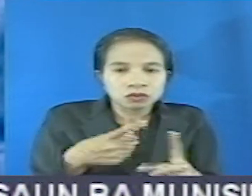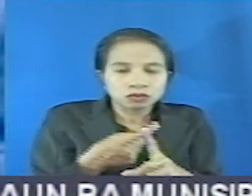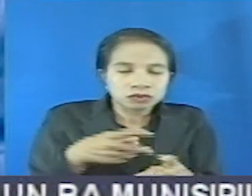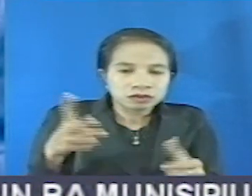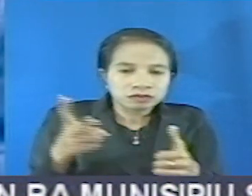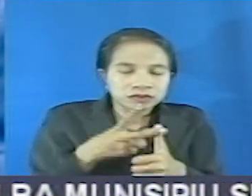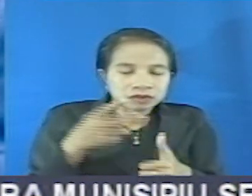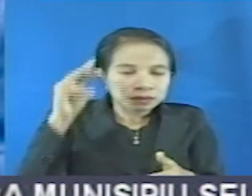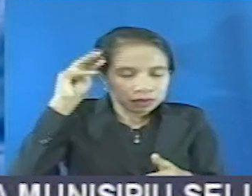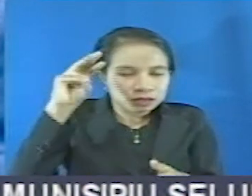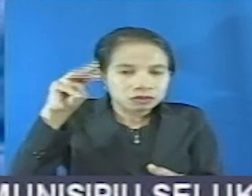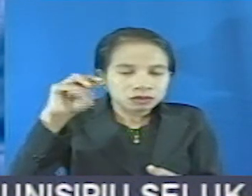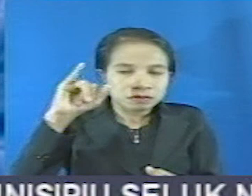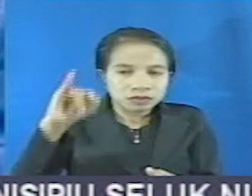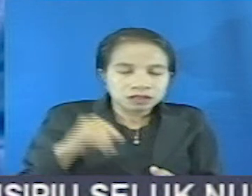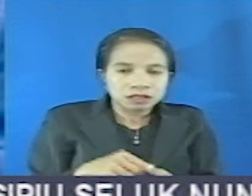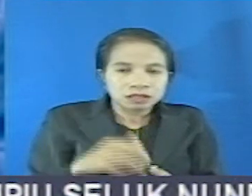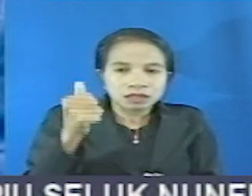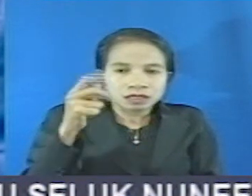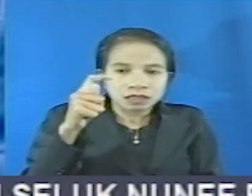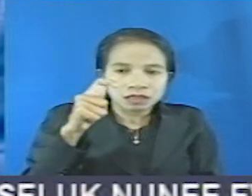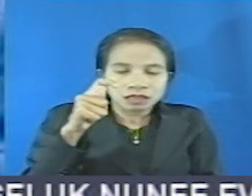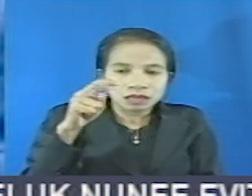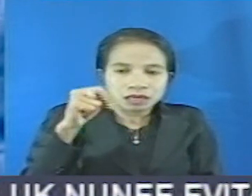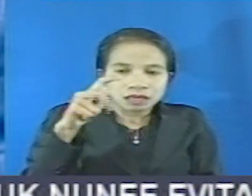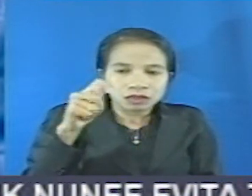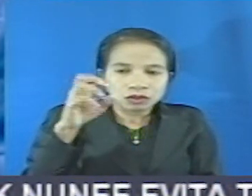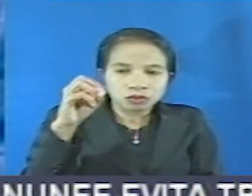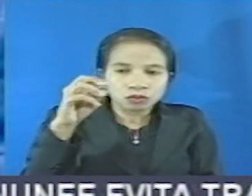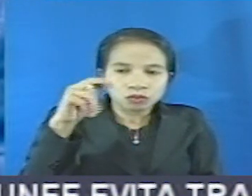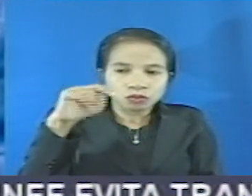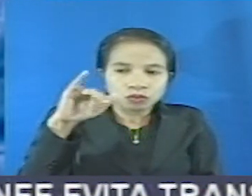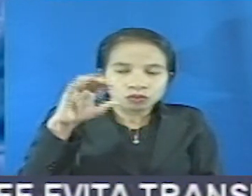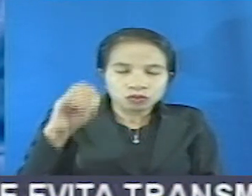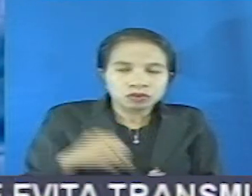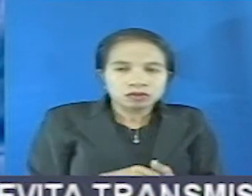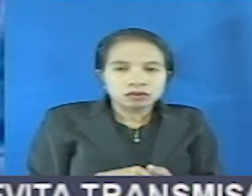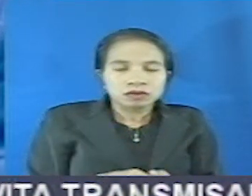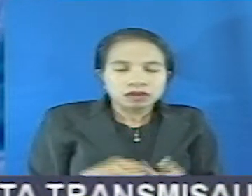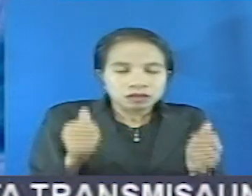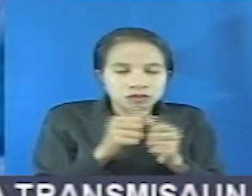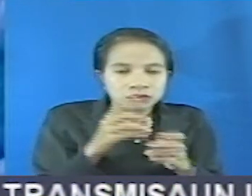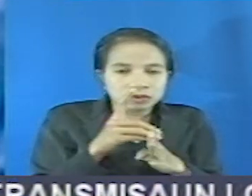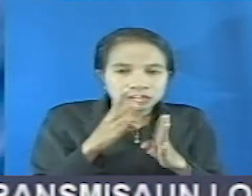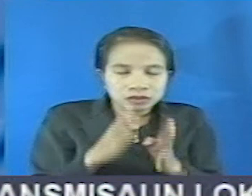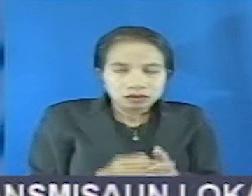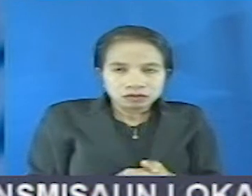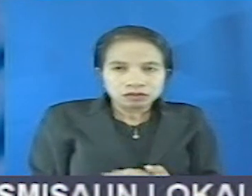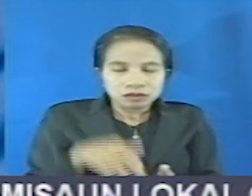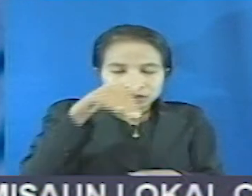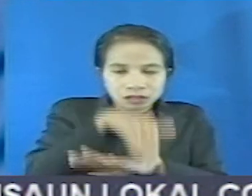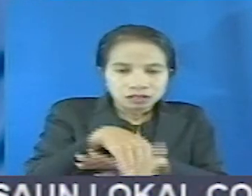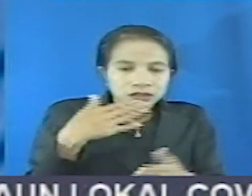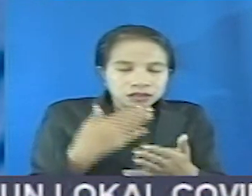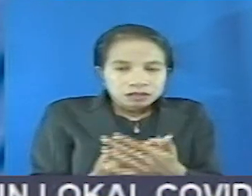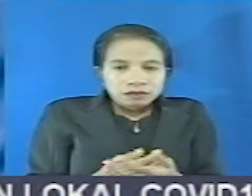ministro interior senhor Antonio Armindo. E hamutu ko diretor eksekutif Fundasaun Mahem senhor John Almeida amin ya kan dia ke betabot